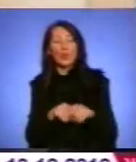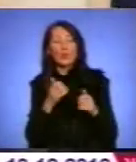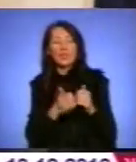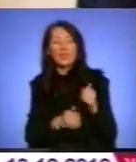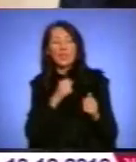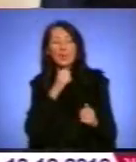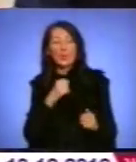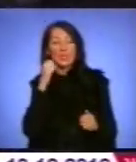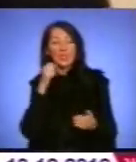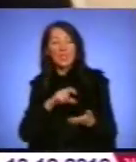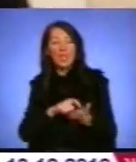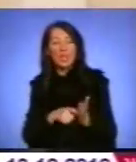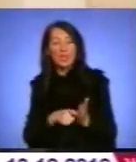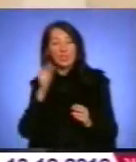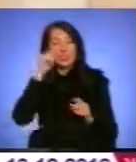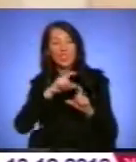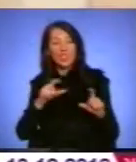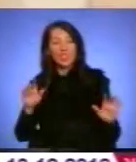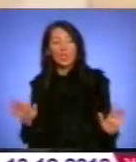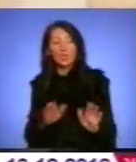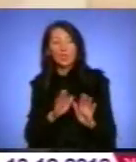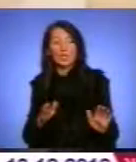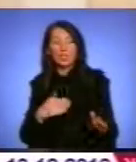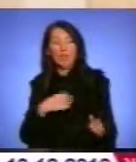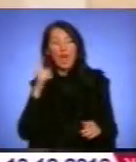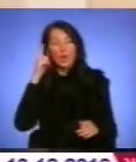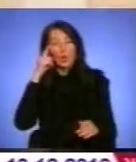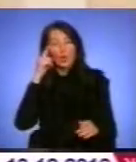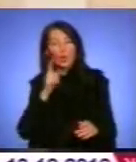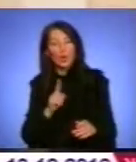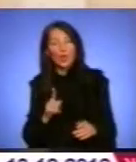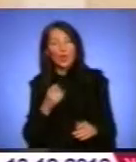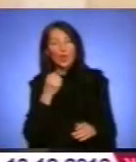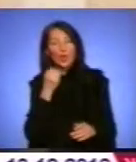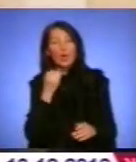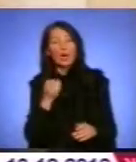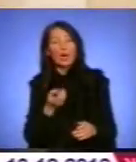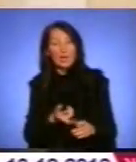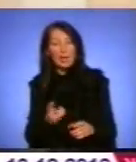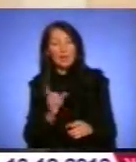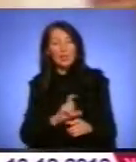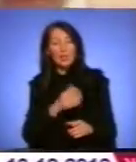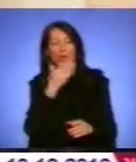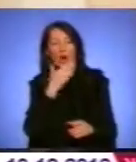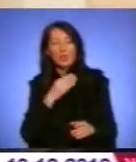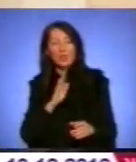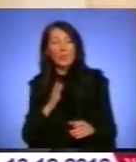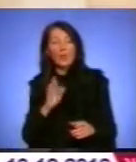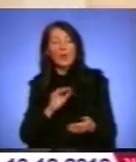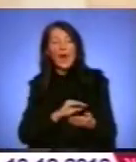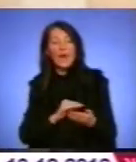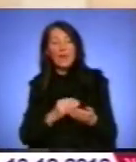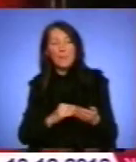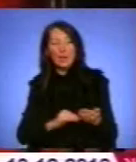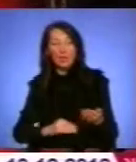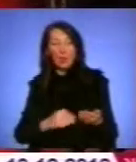старшого класів шкіл музичних. Тобто я думаю, що як дуже гарно би було його взяти в репертуар для